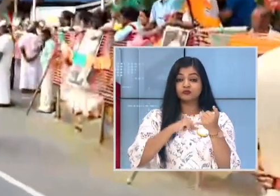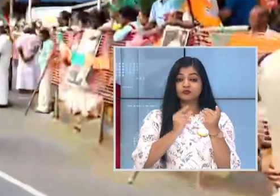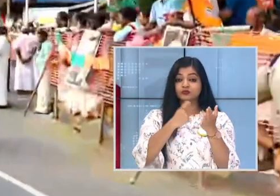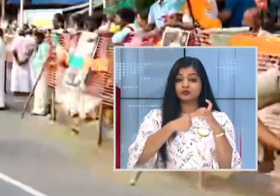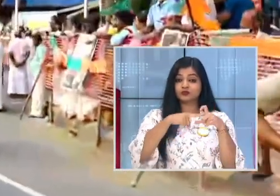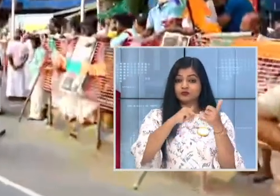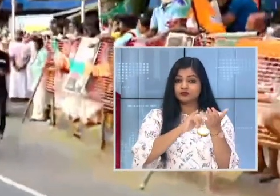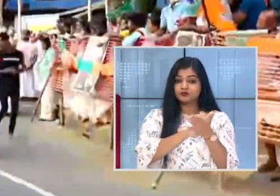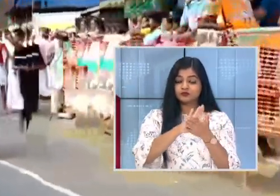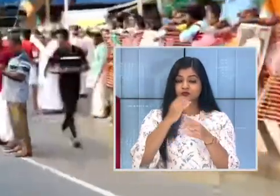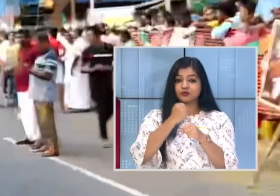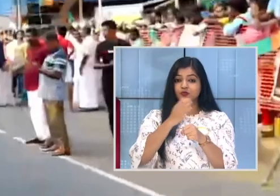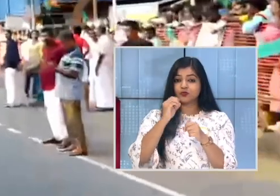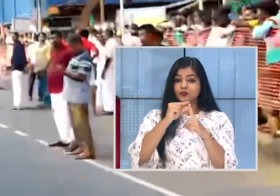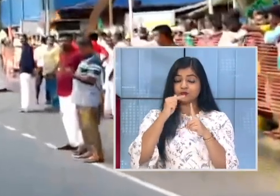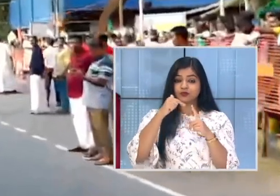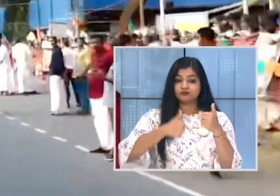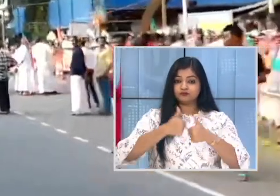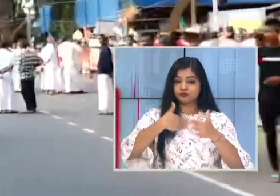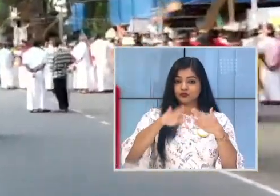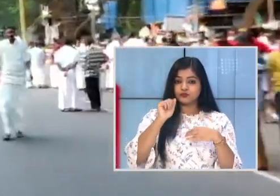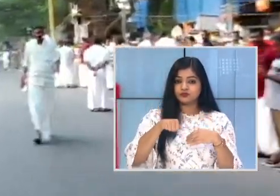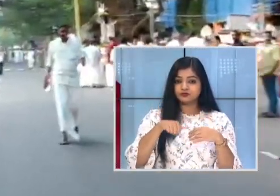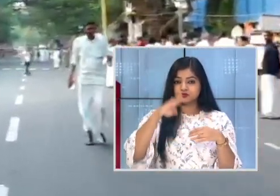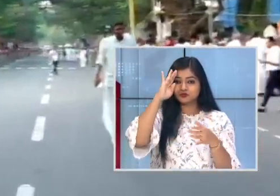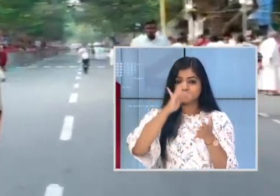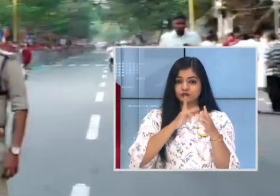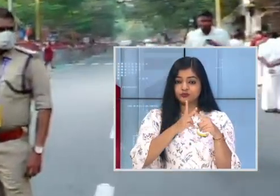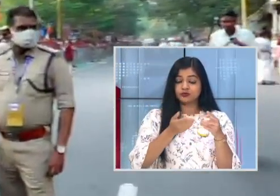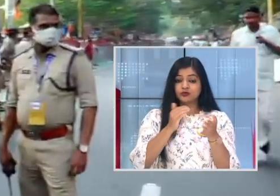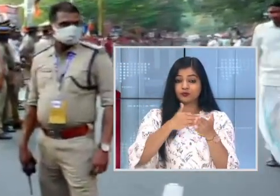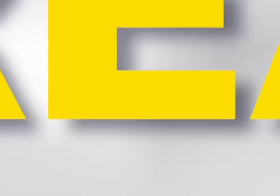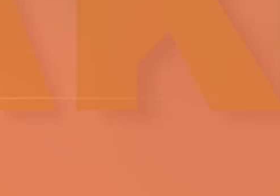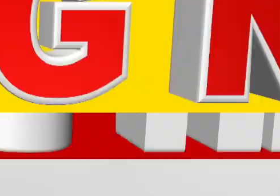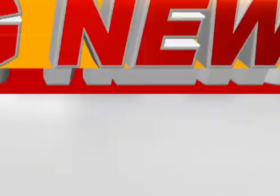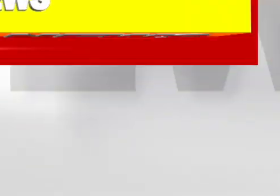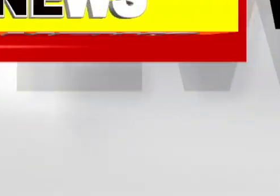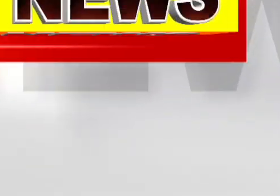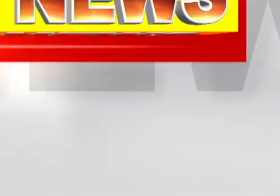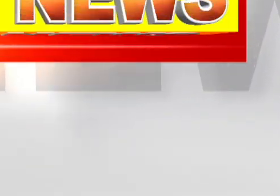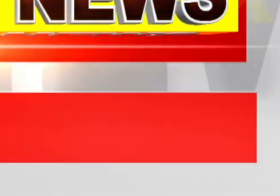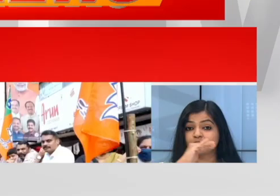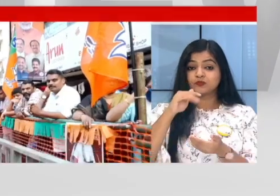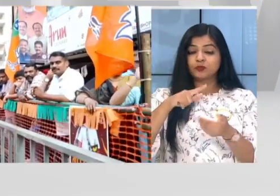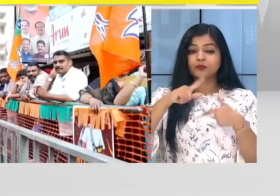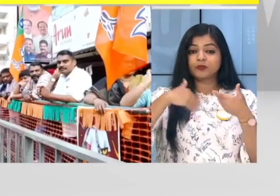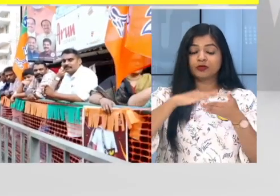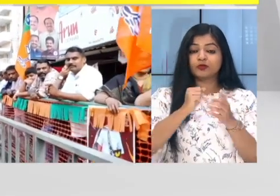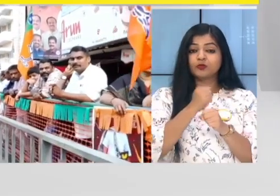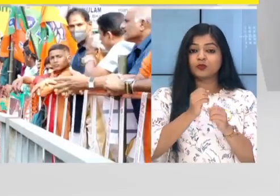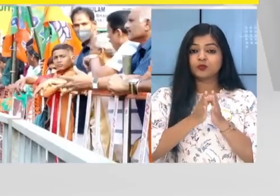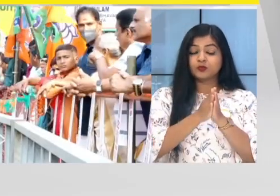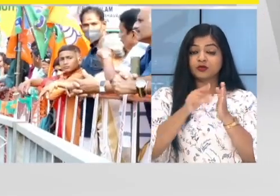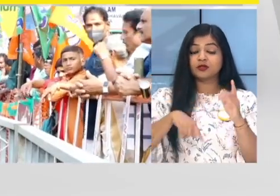എന്നേറെക്കുറെ ഉറപ്പിച്ച സാഹചര്യത്തിൽ അദ്ദേഹത്തിന്റെ മകളുടെ വിവാഹത്തിന് വരുന്നു. അത് ഗുരുവായൂർ ക്ഷേത്ര ദർശനം. അതിലെല്ലാം ഉപരി തൃപ്രയാർ